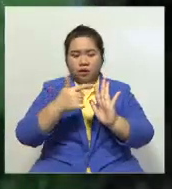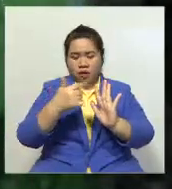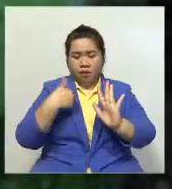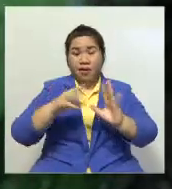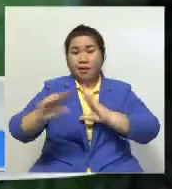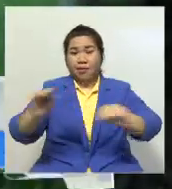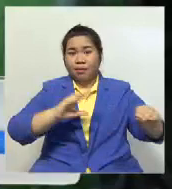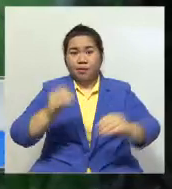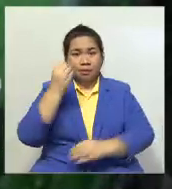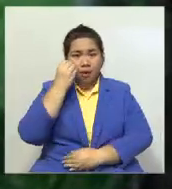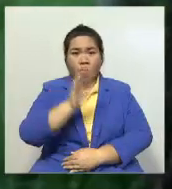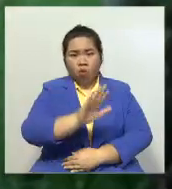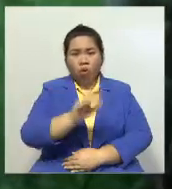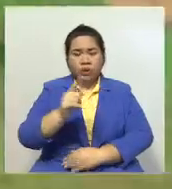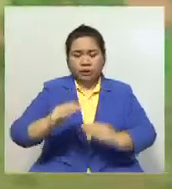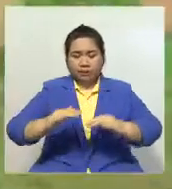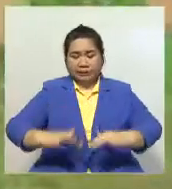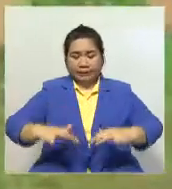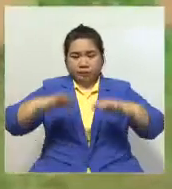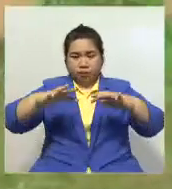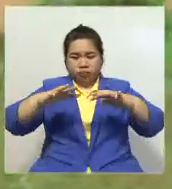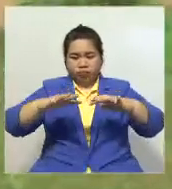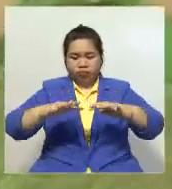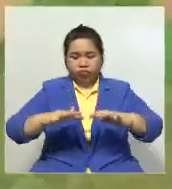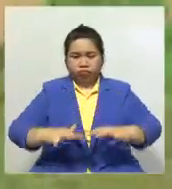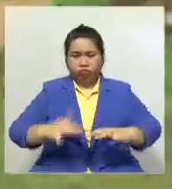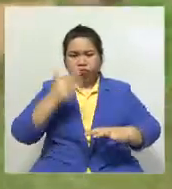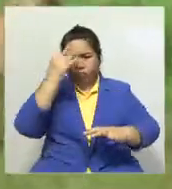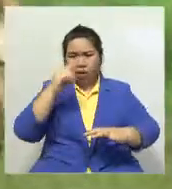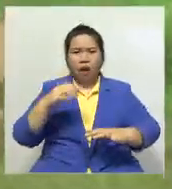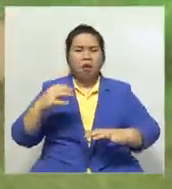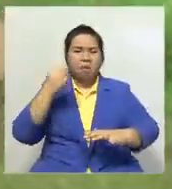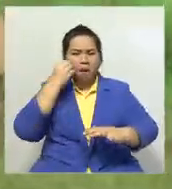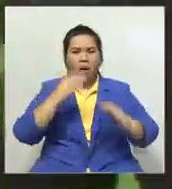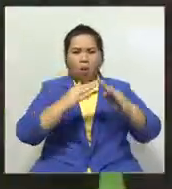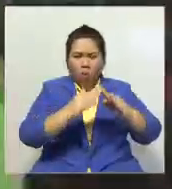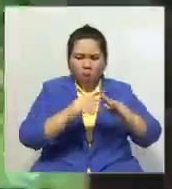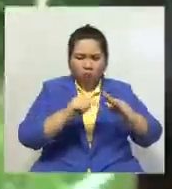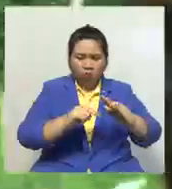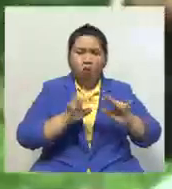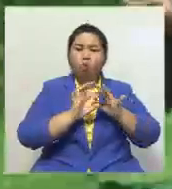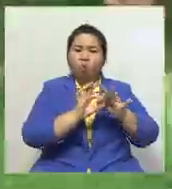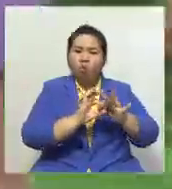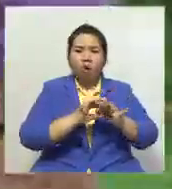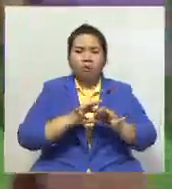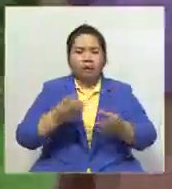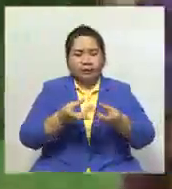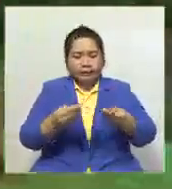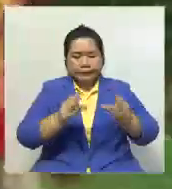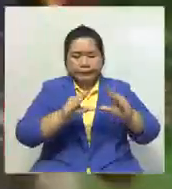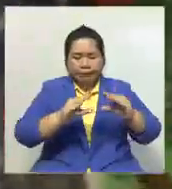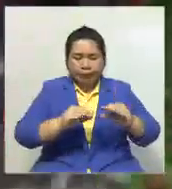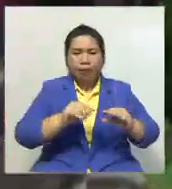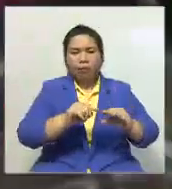วนะคะหลังจากปริมาณน้ำเริ่มลดลงค่ะเพราะรู้สึกเป็นห่วงบ้านเนื่องจากมีโคลนมาทับถมบ้านเป็นจำนวนมากนะคะแล้วก็ยังมีข้าว